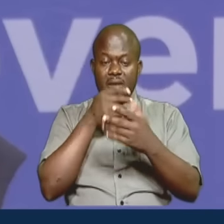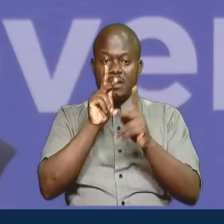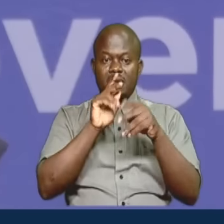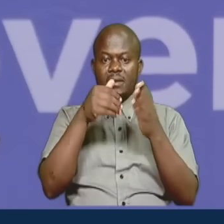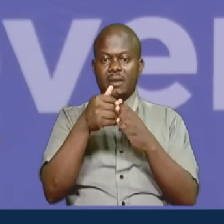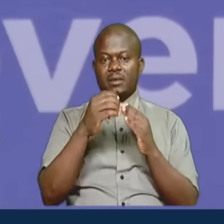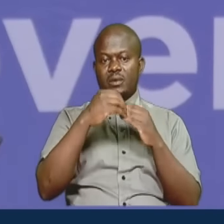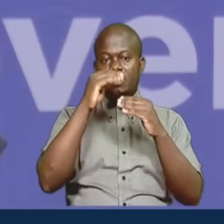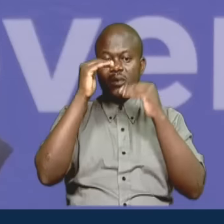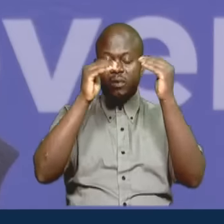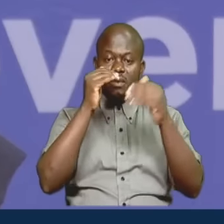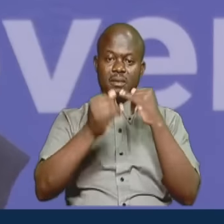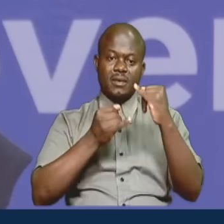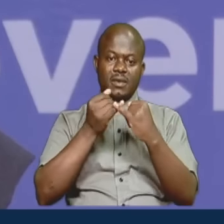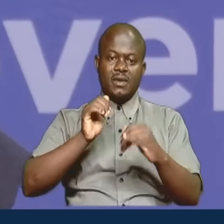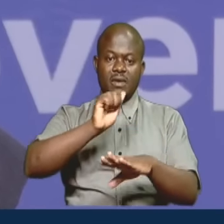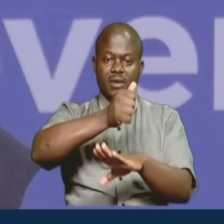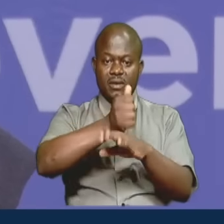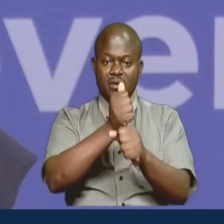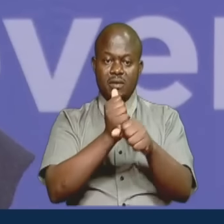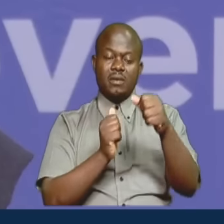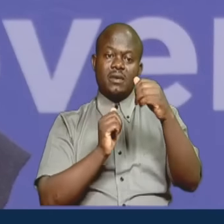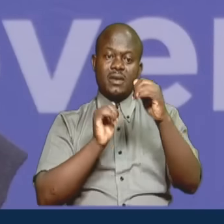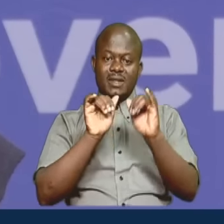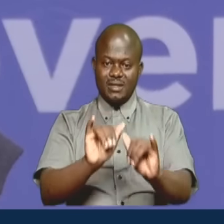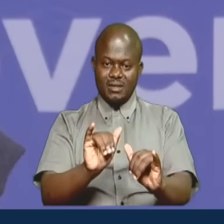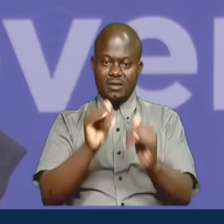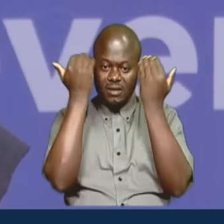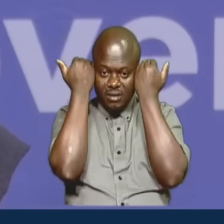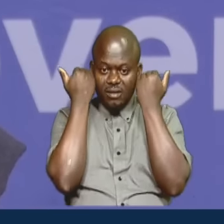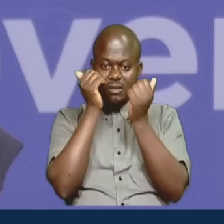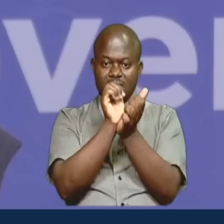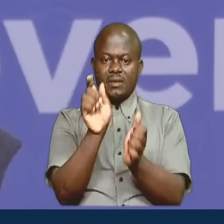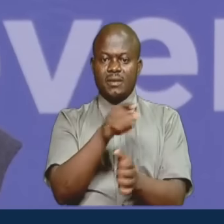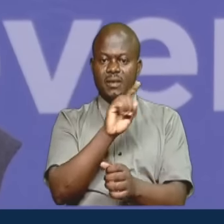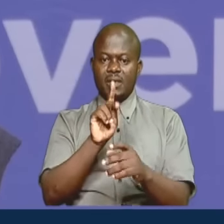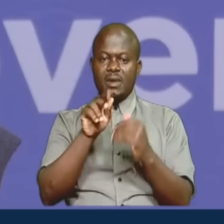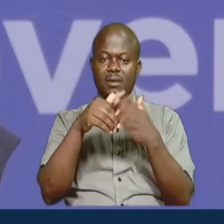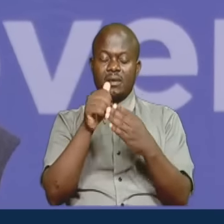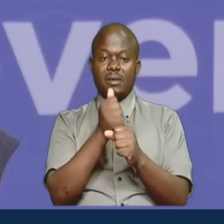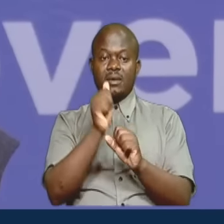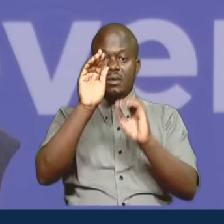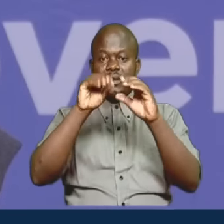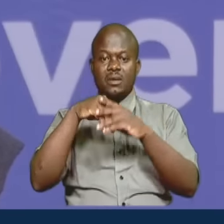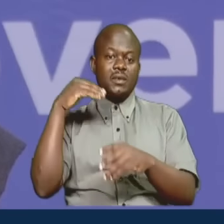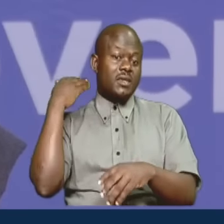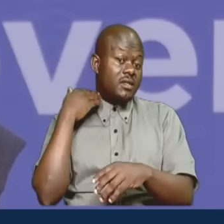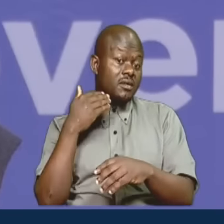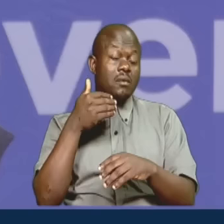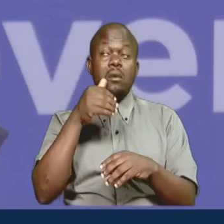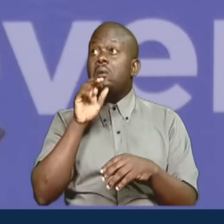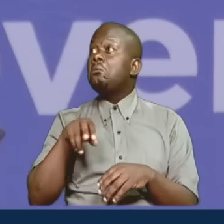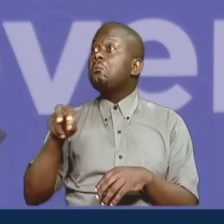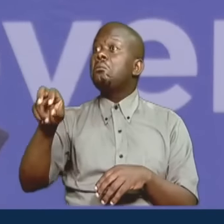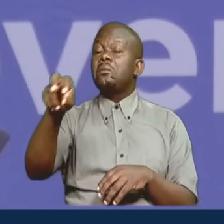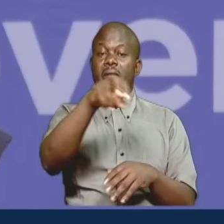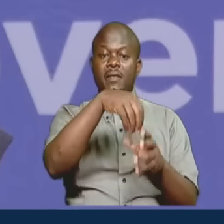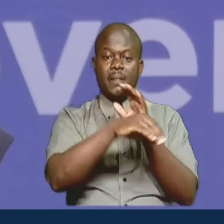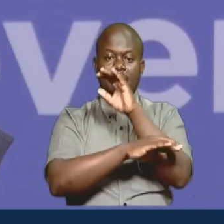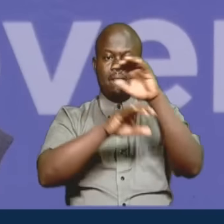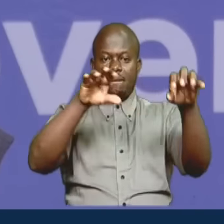urwego mpuzamahanga rwakiriweho gukora imirimo y'insigarira y'inkiko mpanabyaha n'abakekwaho kugira uruhare muri Jenoside bakidegembya mu bihugu byo hirya no hino